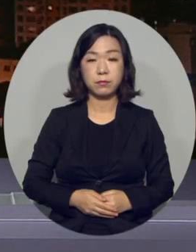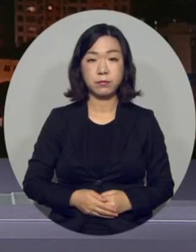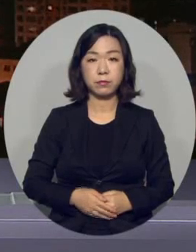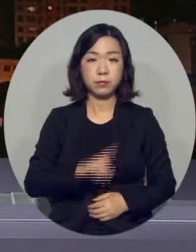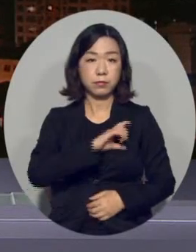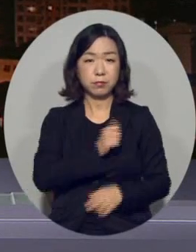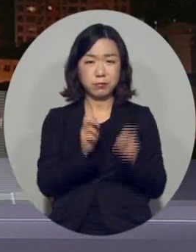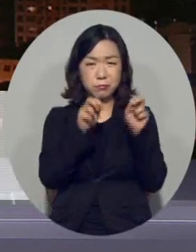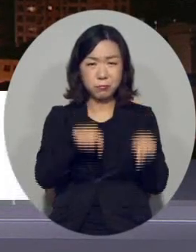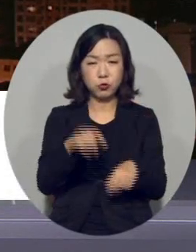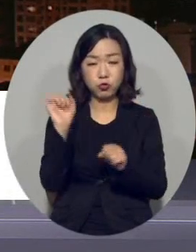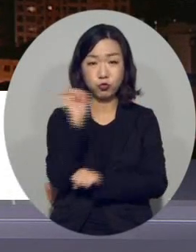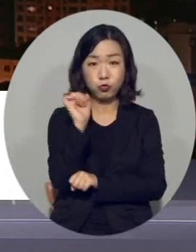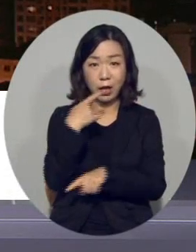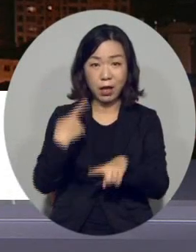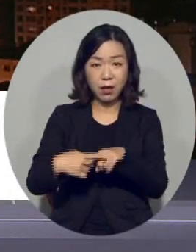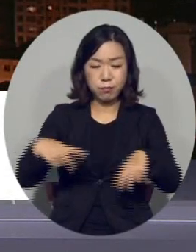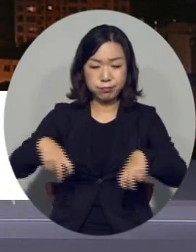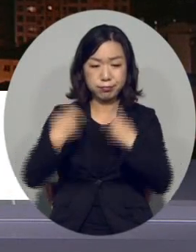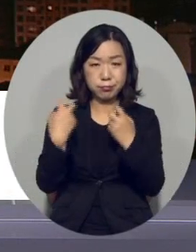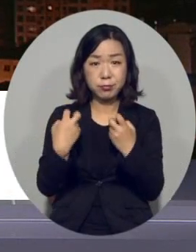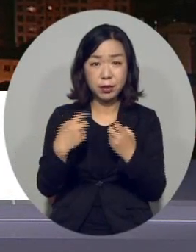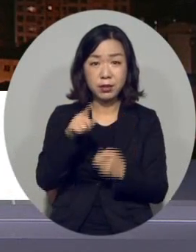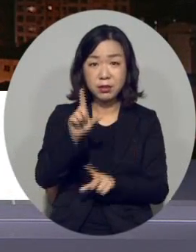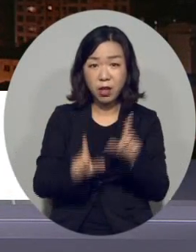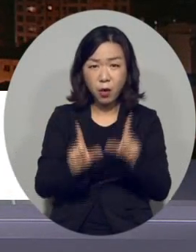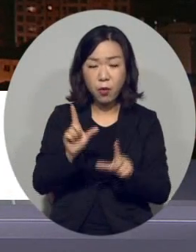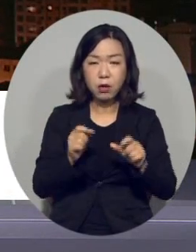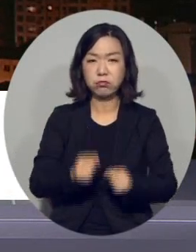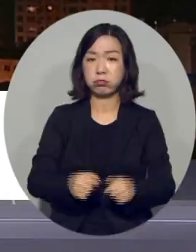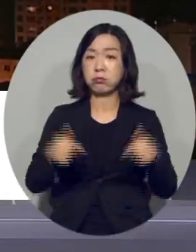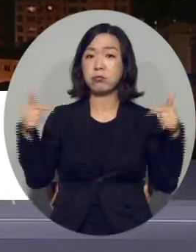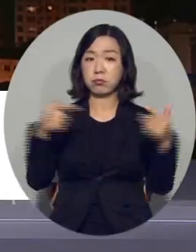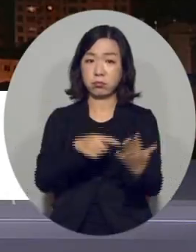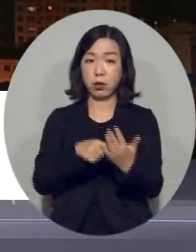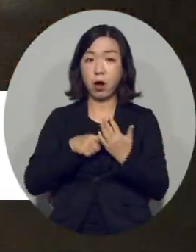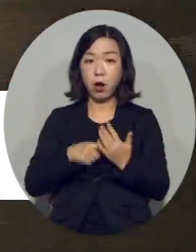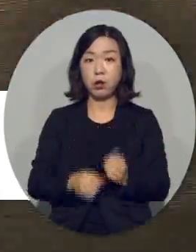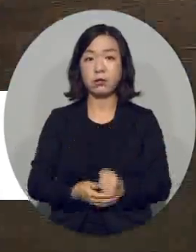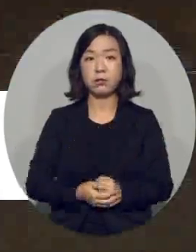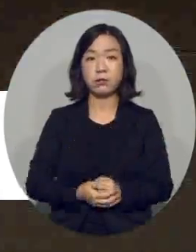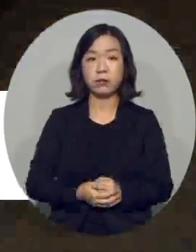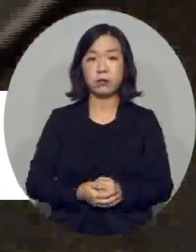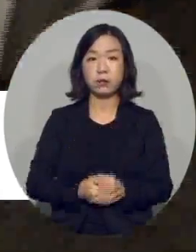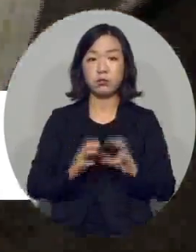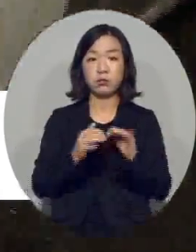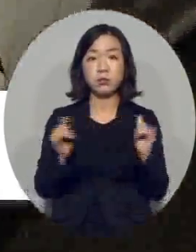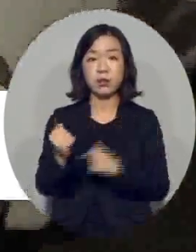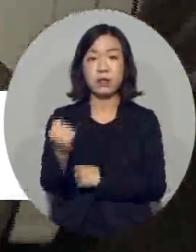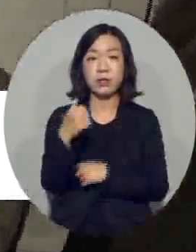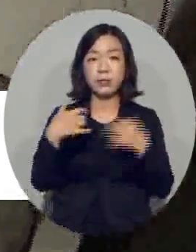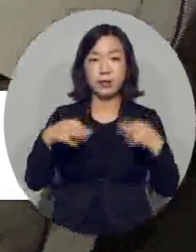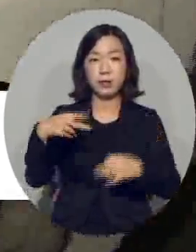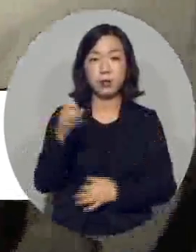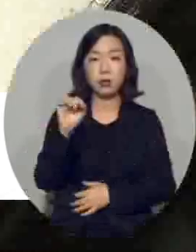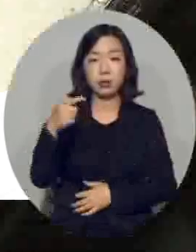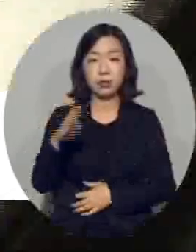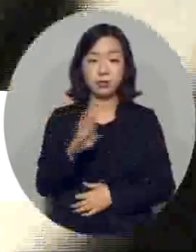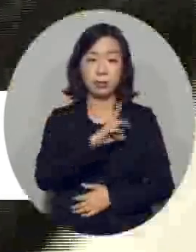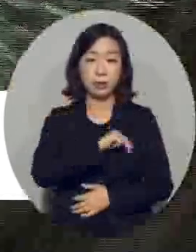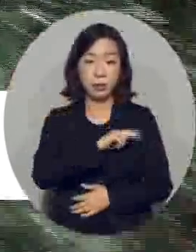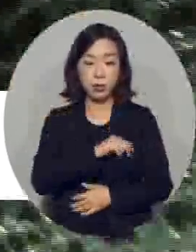면허 없이 운전을 하다가 교통사고가 나는 경우가 크게 늘어난 것으로 나타났습니다 국민의 힘 김도읍 의원 2 의